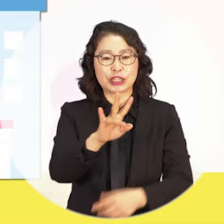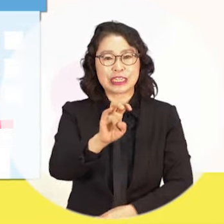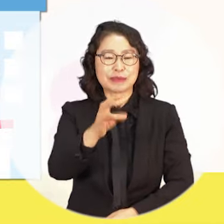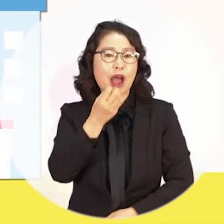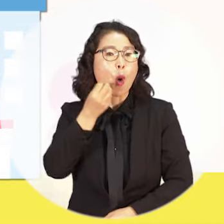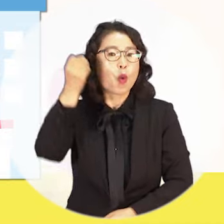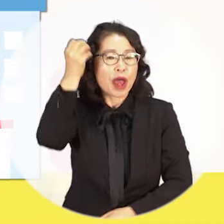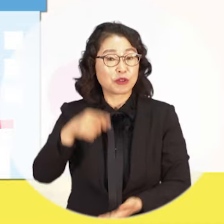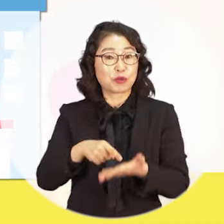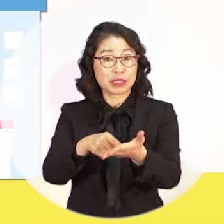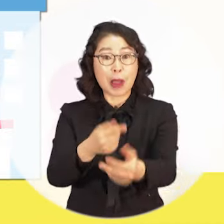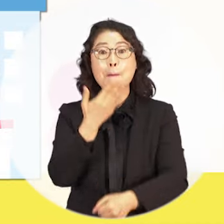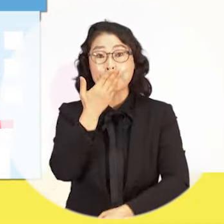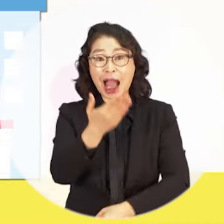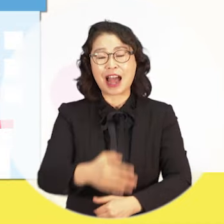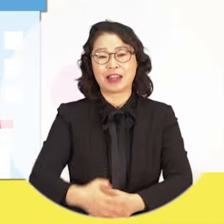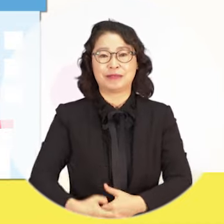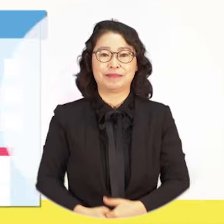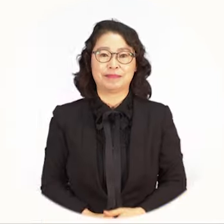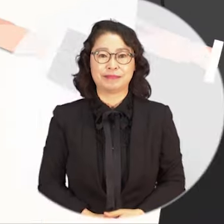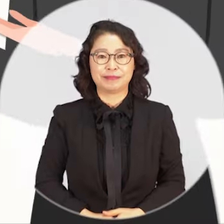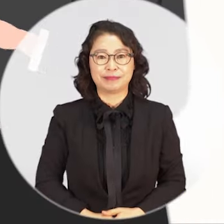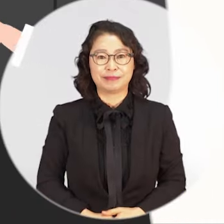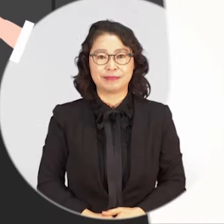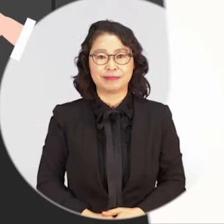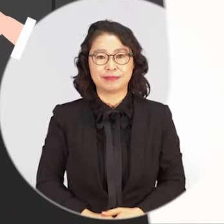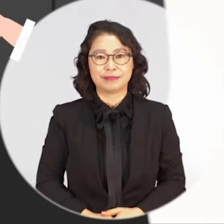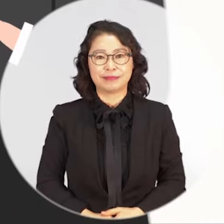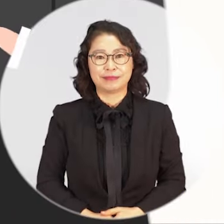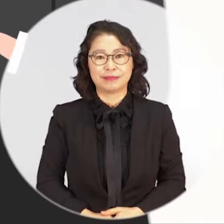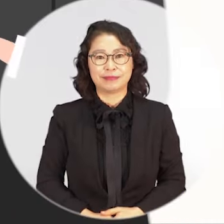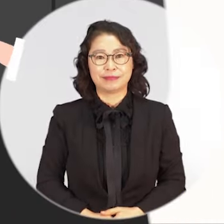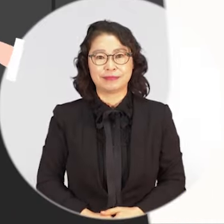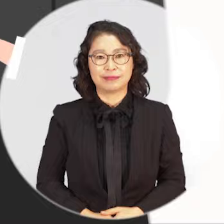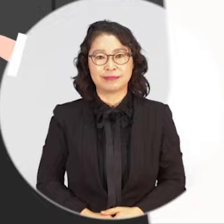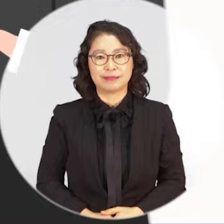통해 온라인으로도 신청 가능합니다.